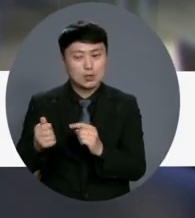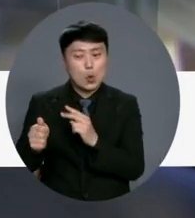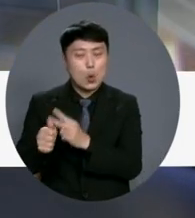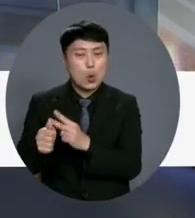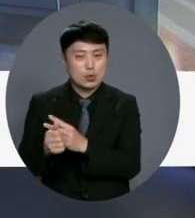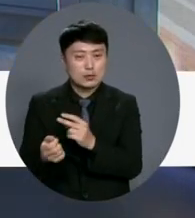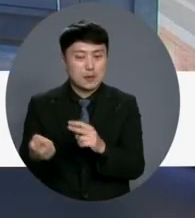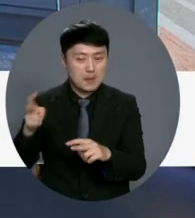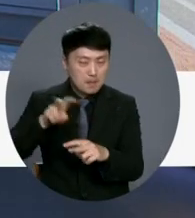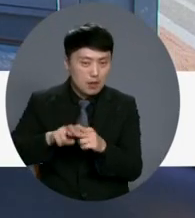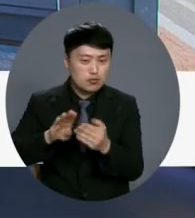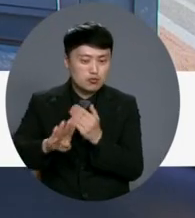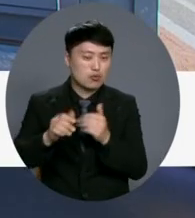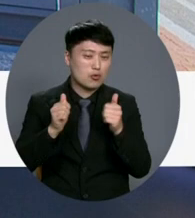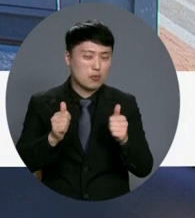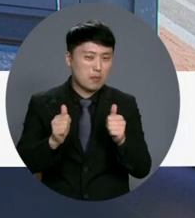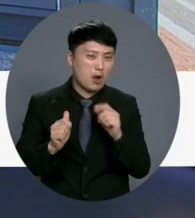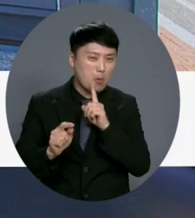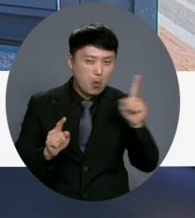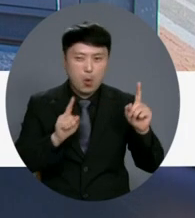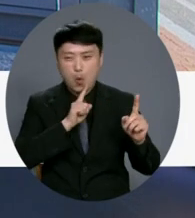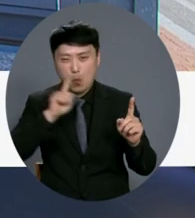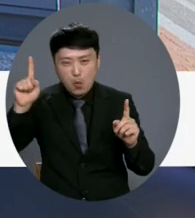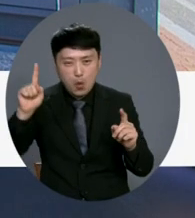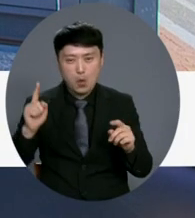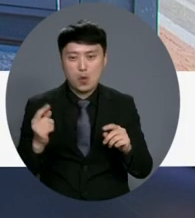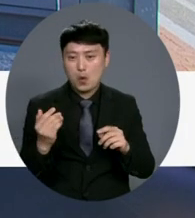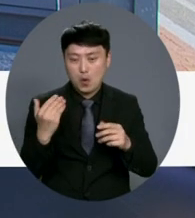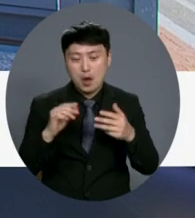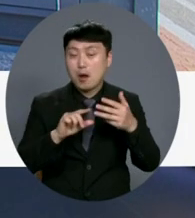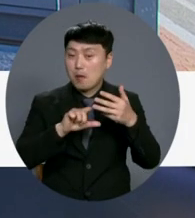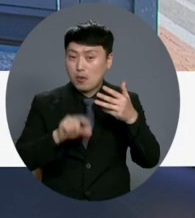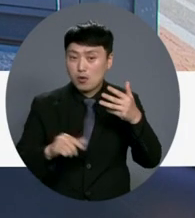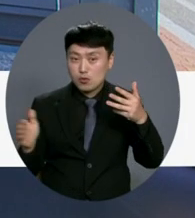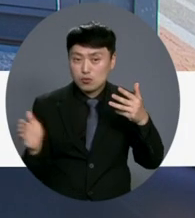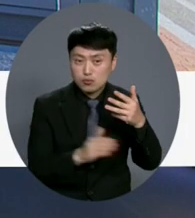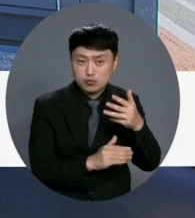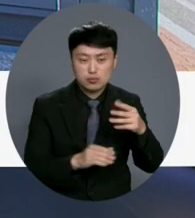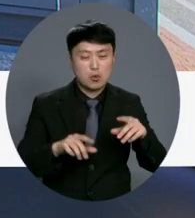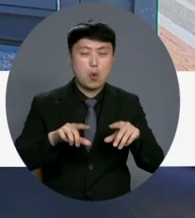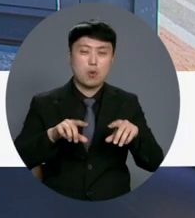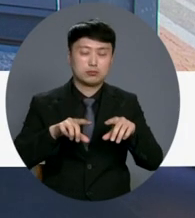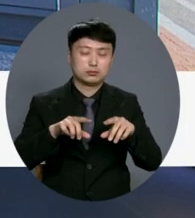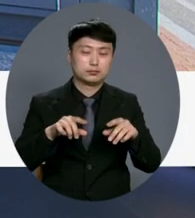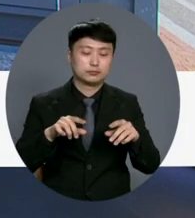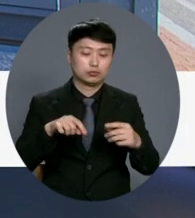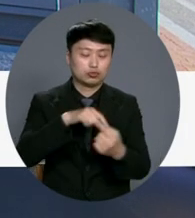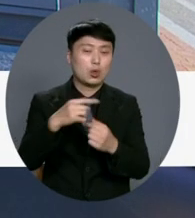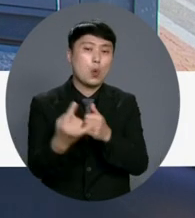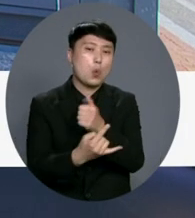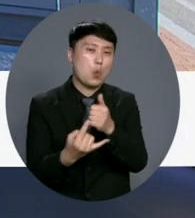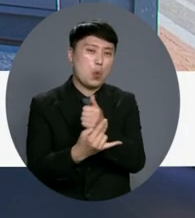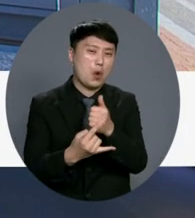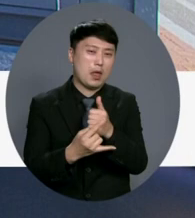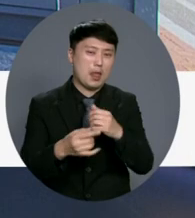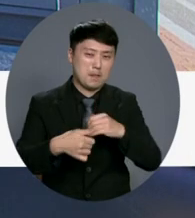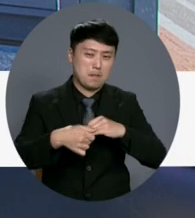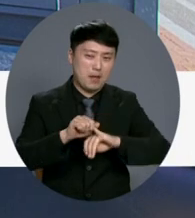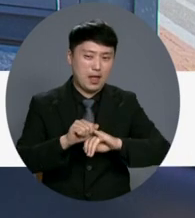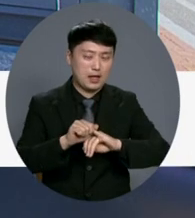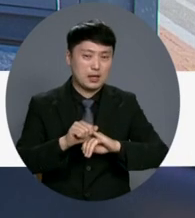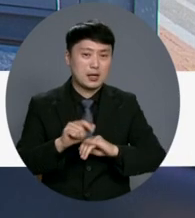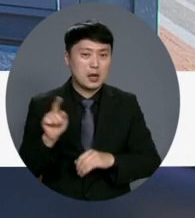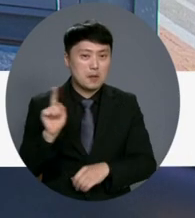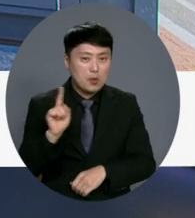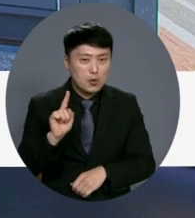뒤 소송전이 벌어지면서 지난 8월부터 평 평의회가 사실상 마비됐습니다 그런데 의장 직무를